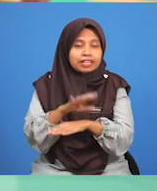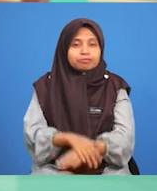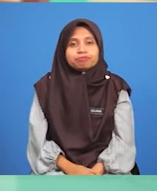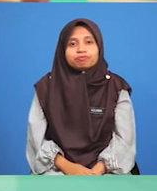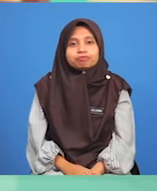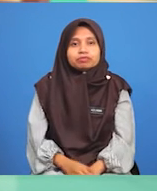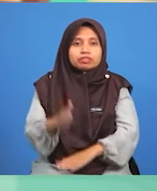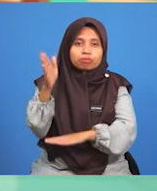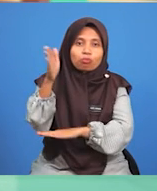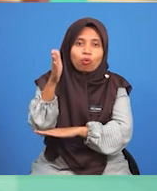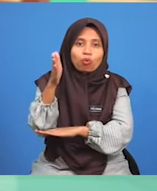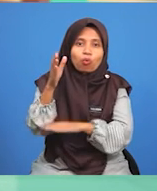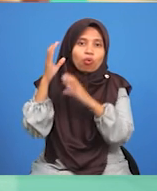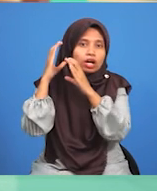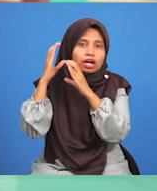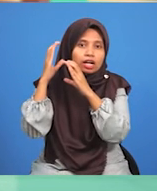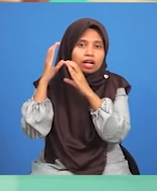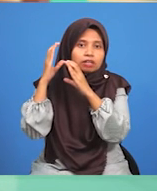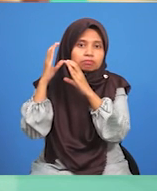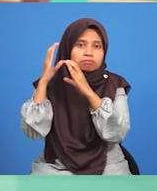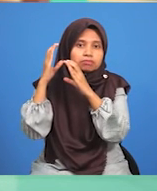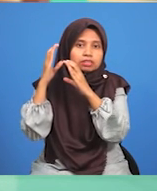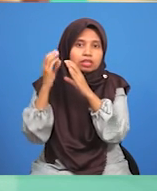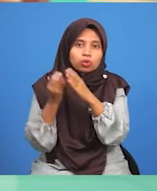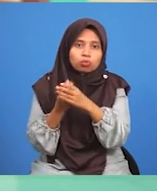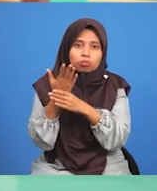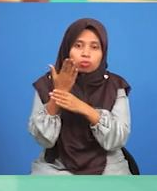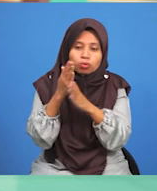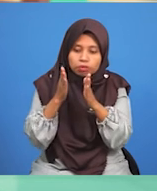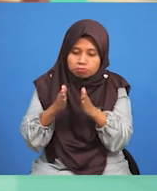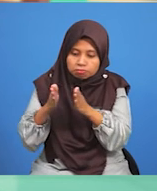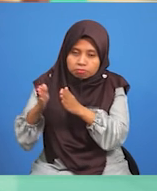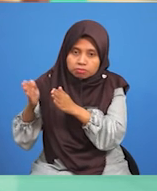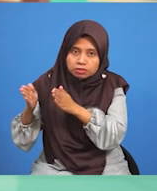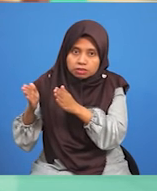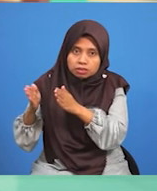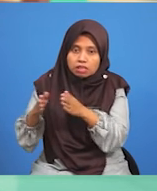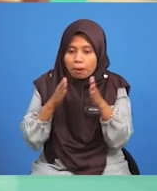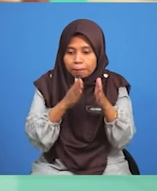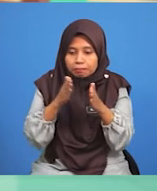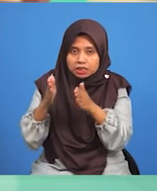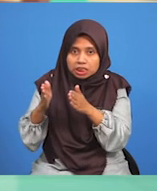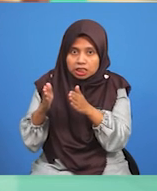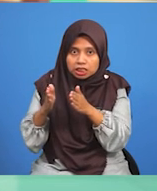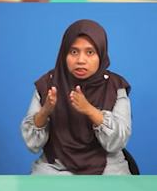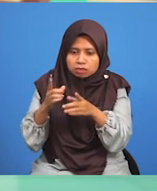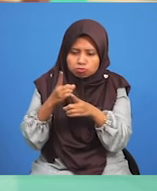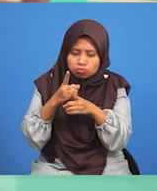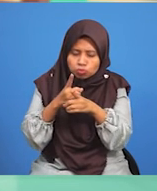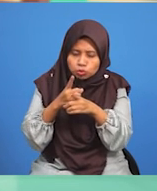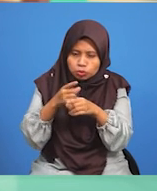pohon kelapa tumbuh berjajar berjajar rapi sepanjang